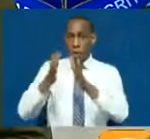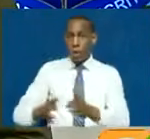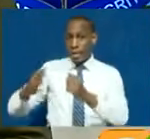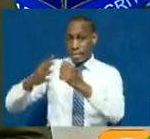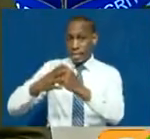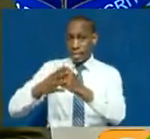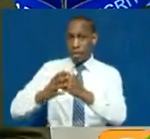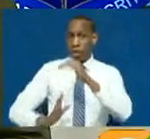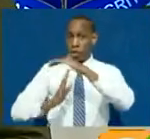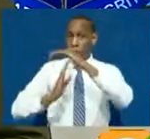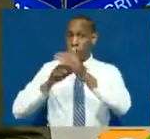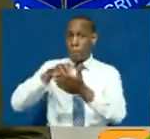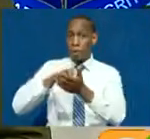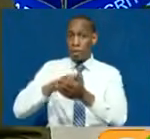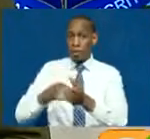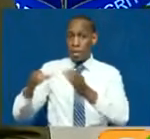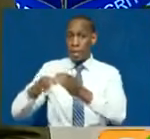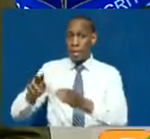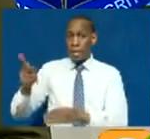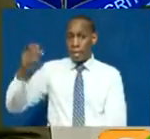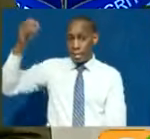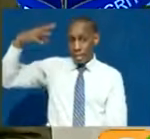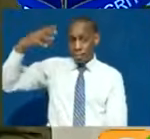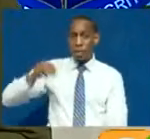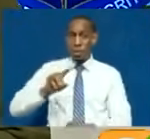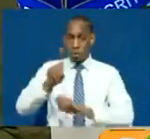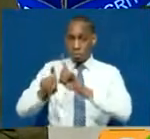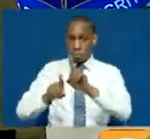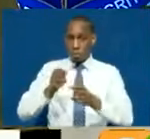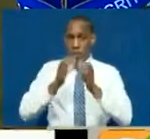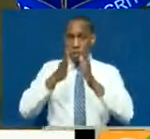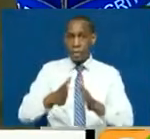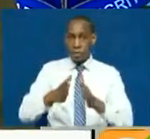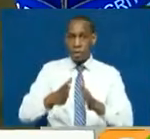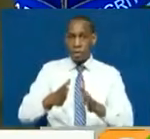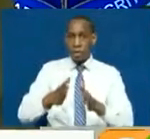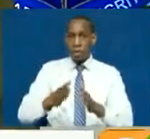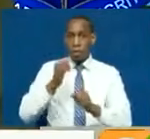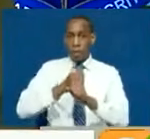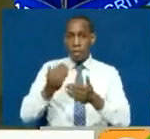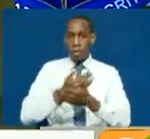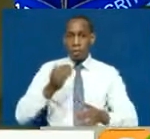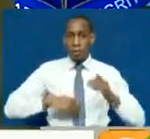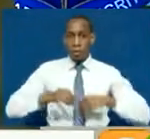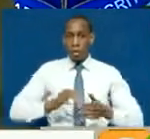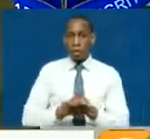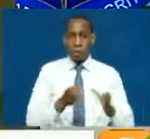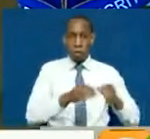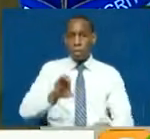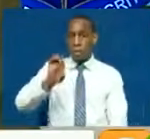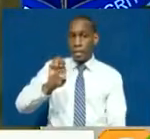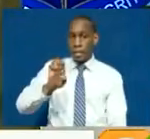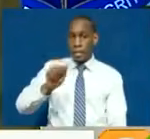Wafanyikazi tisa wa ngazi za juu katika kampuni ya Kenya Power leo wamehojiwa na maafisa wa tume ya kupambana na ufisadi nchini